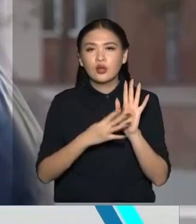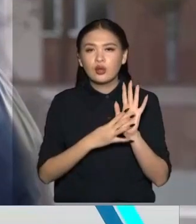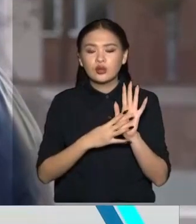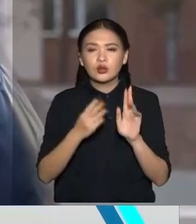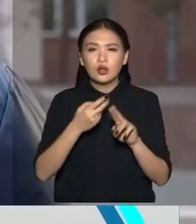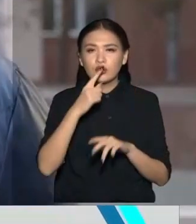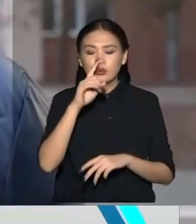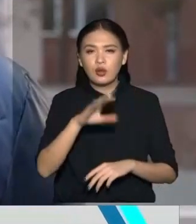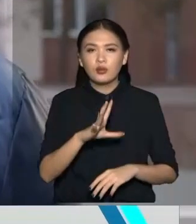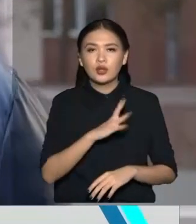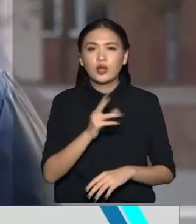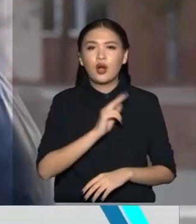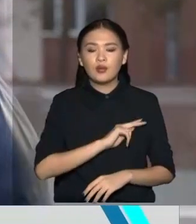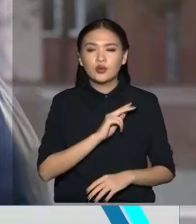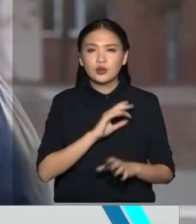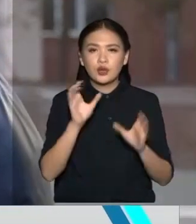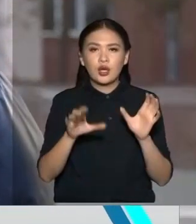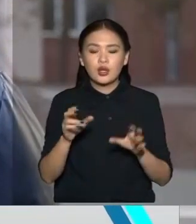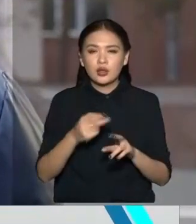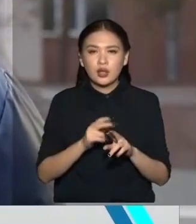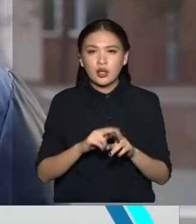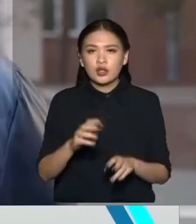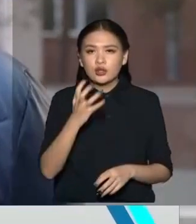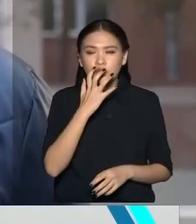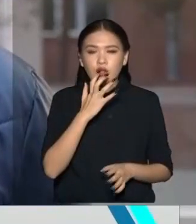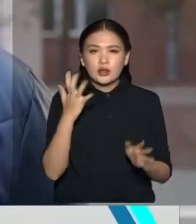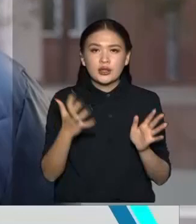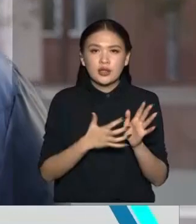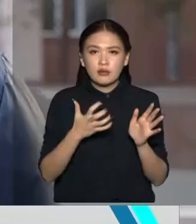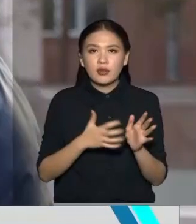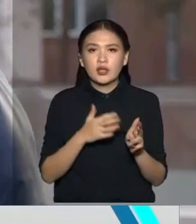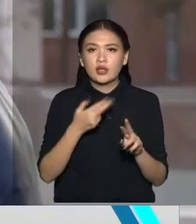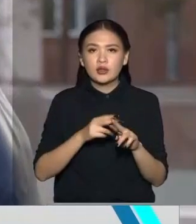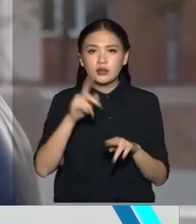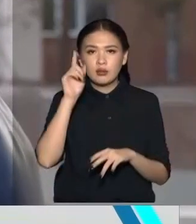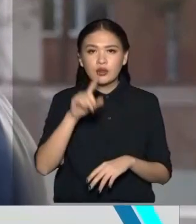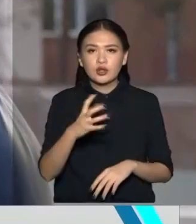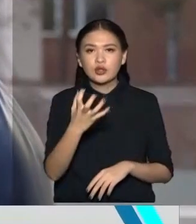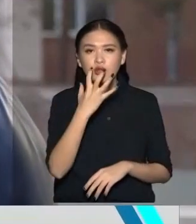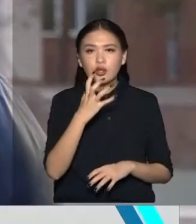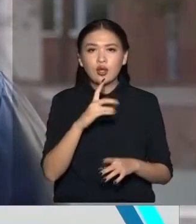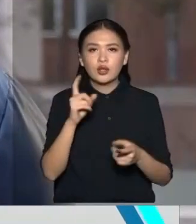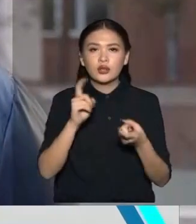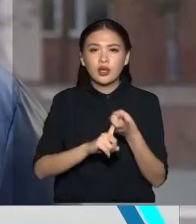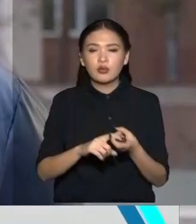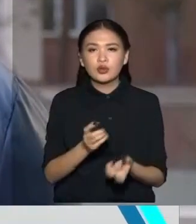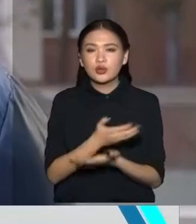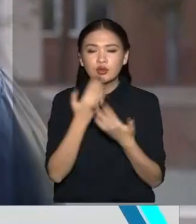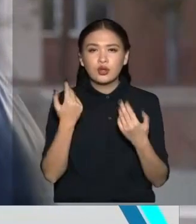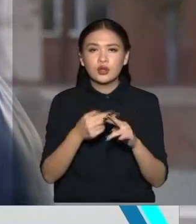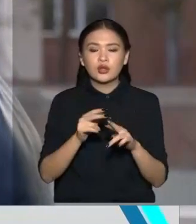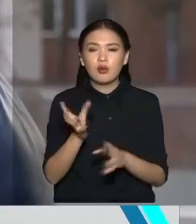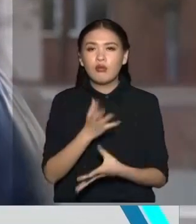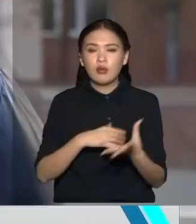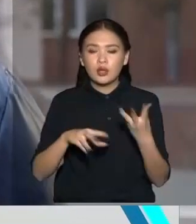қазандықтар жұмыс істеп тұр. Әрине, бұл тұрғындарға сапалы жылу беруге жеткіліксіз екенін түсінеміз. Жылу талапқа сай берілмей тұр. Қолдан келгеннің бәрі